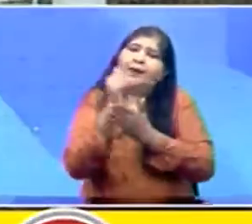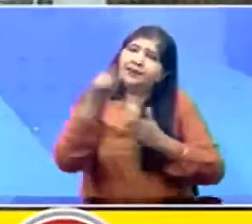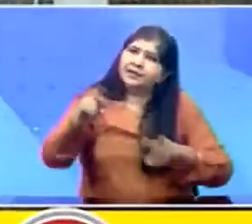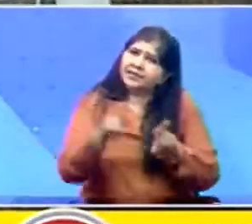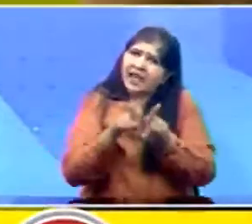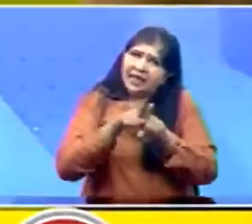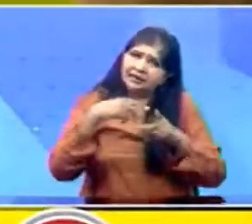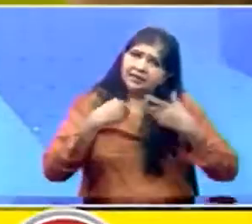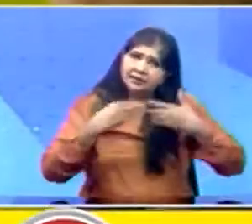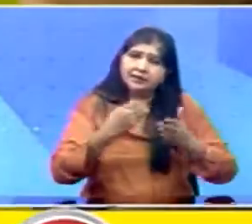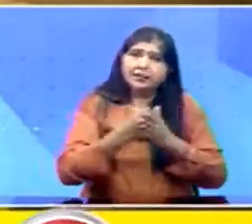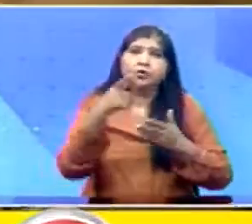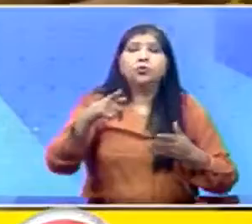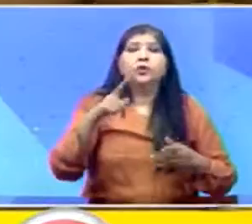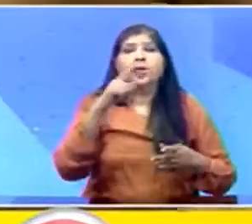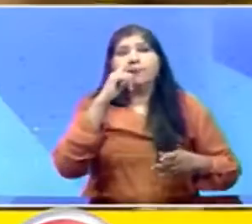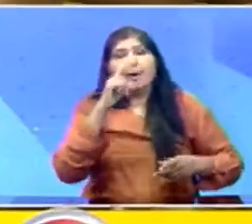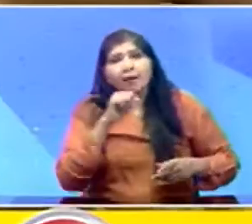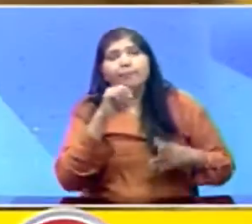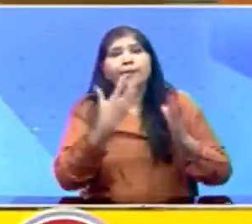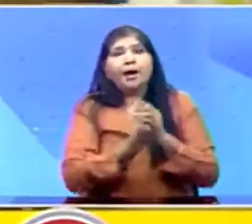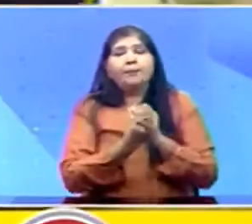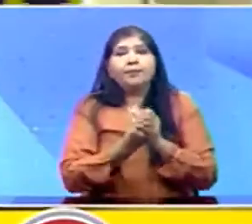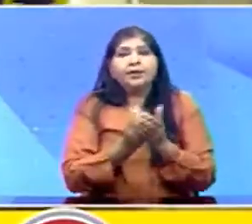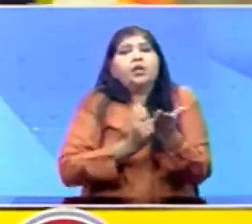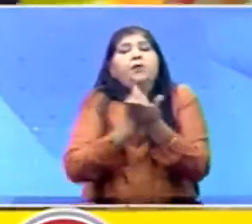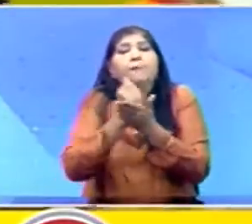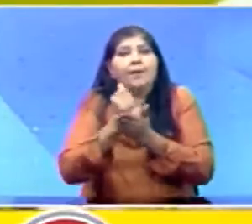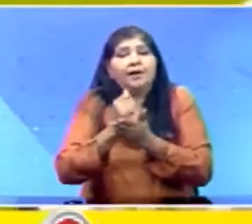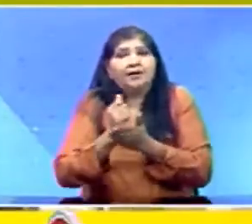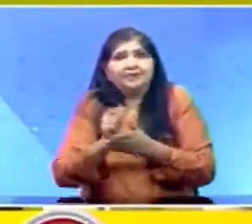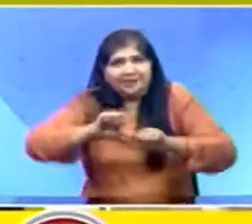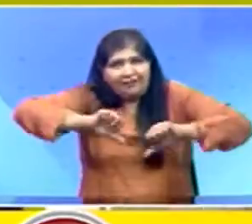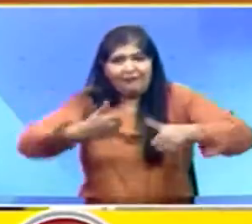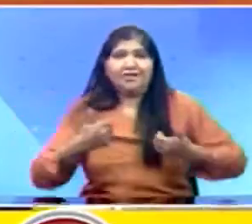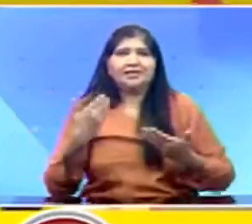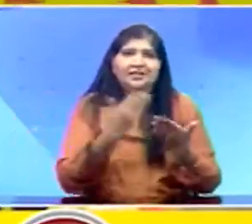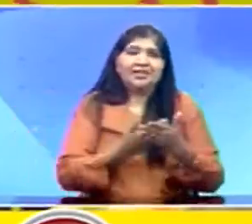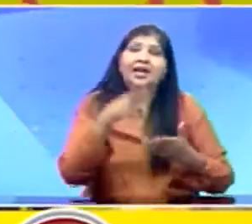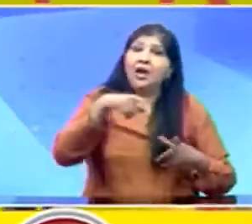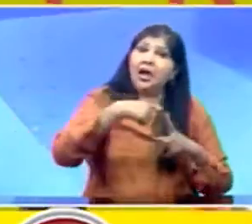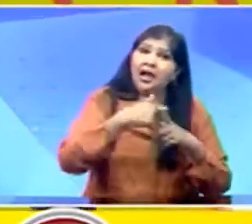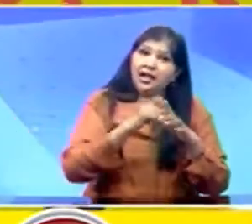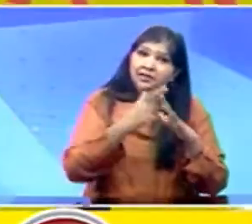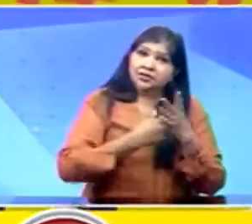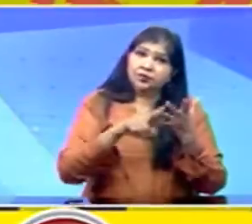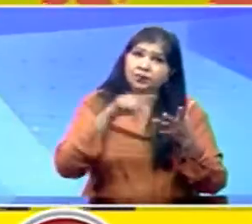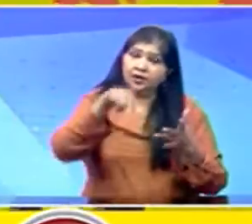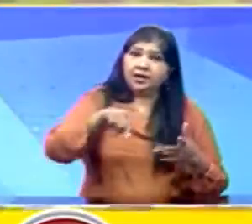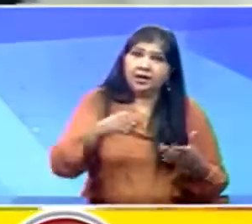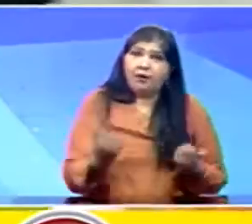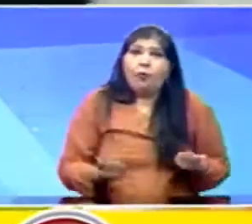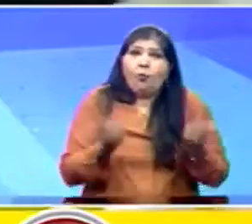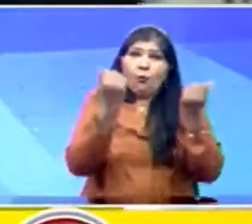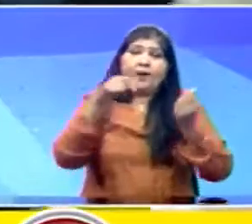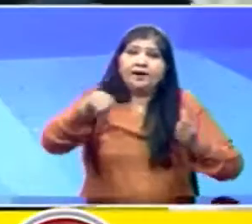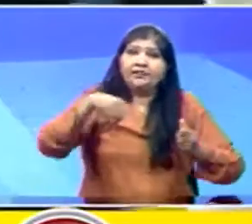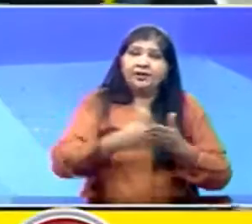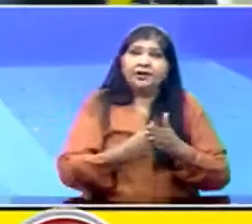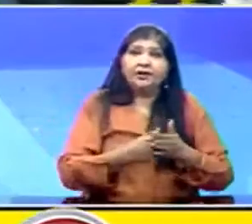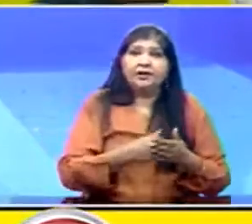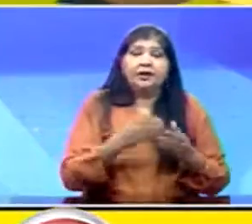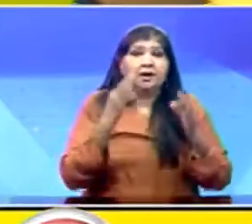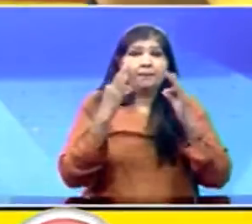थी उनकी और उनके परिवार के महनत रंग लाई और काजुल ने वेट लिप्टिंग में